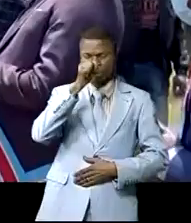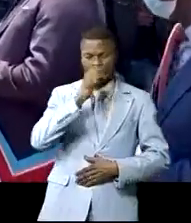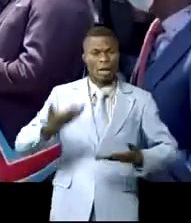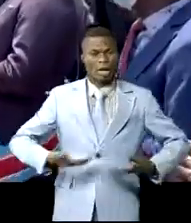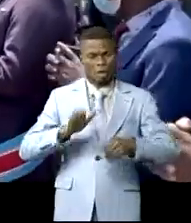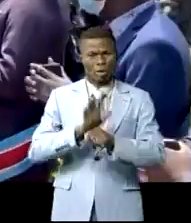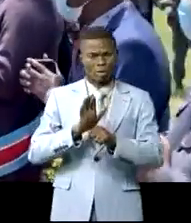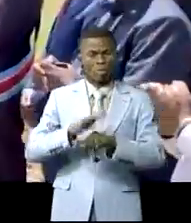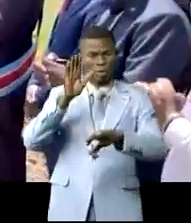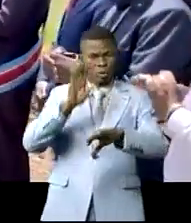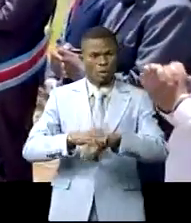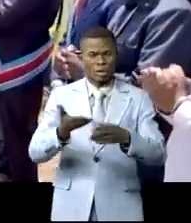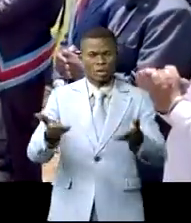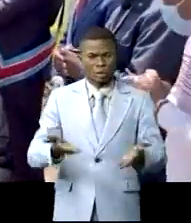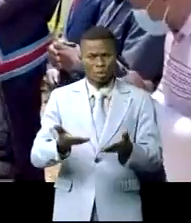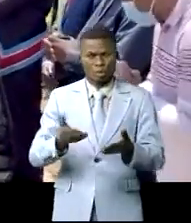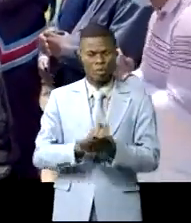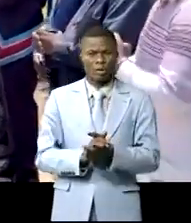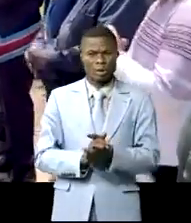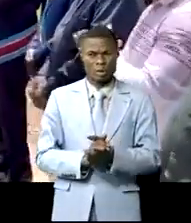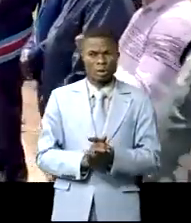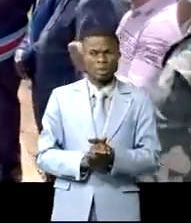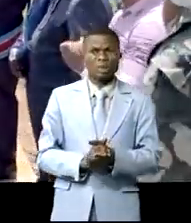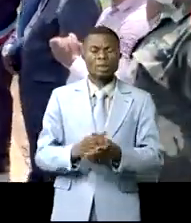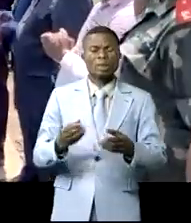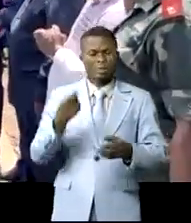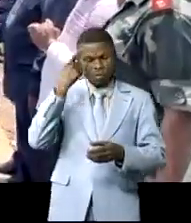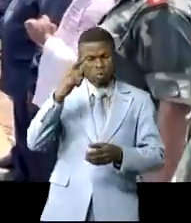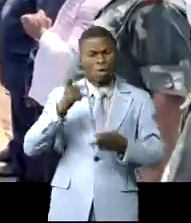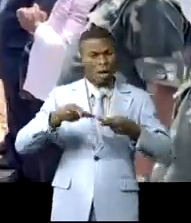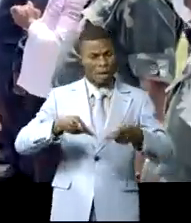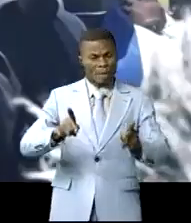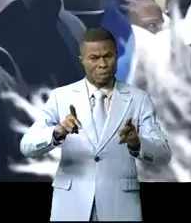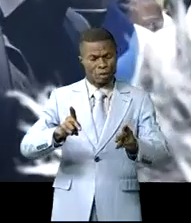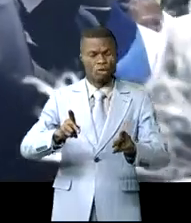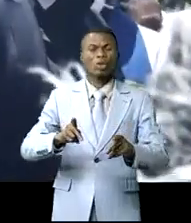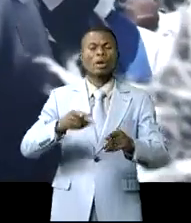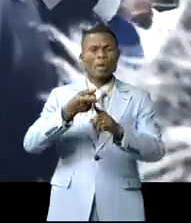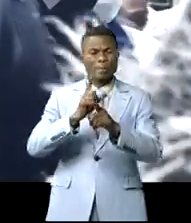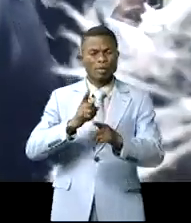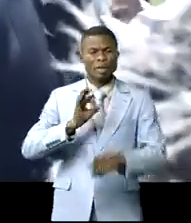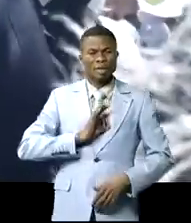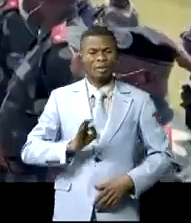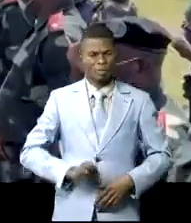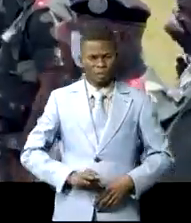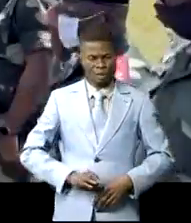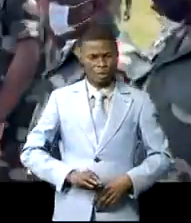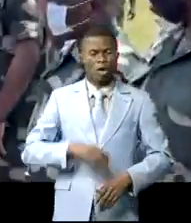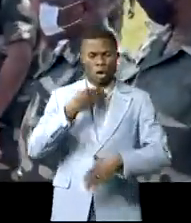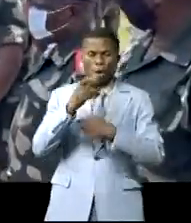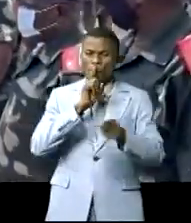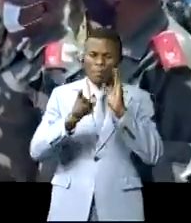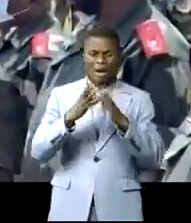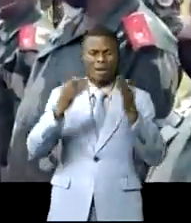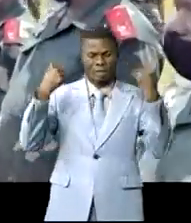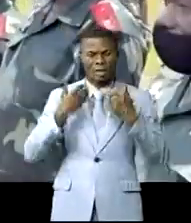viens à la suite de la visite de son Excellence, Monsieur le Président de la République, Félix-Antoine Tshisekedi. Et donc nous allons faire un état des lieux avec les autorités